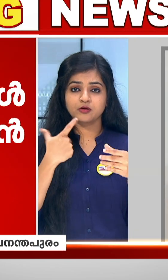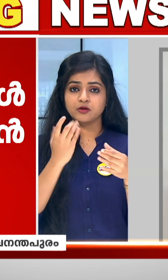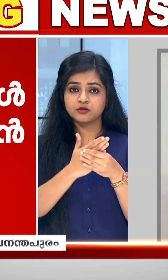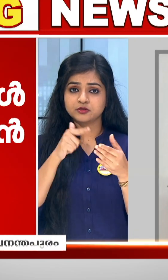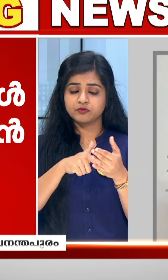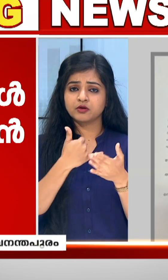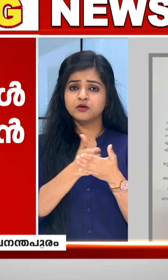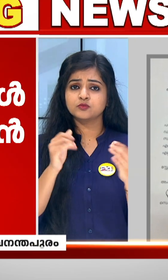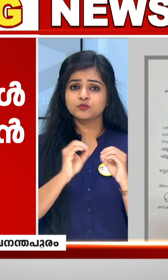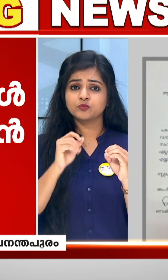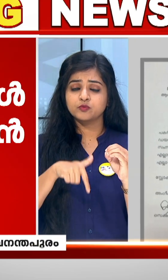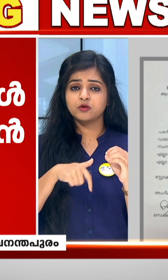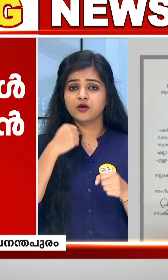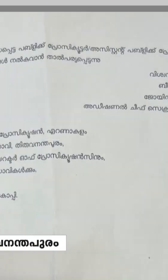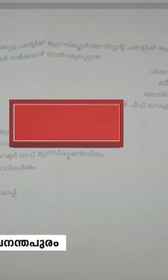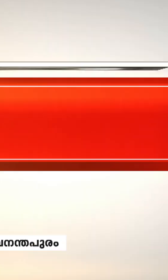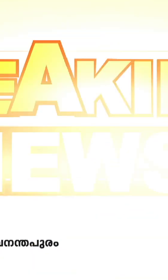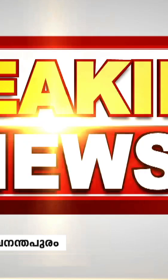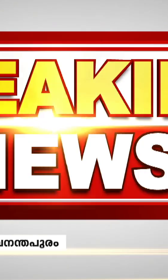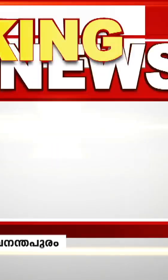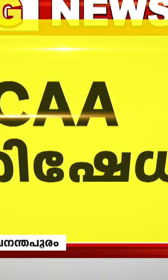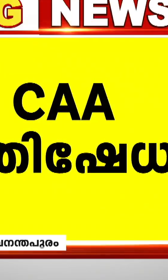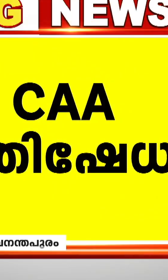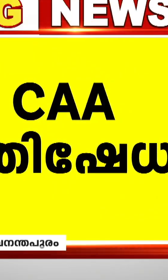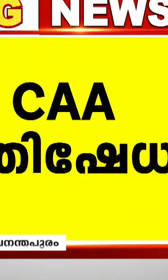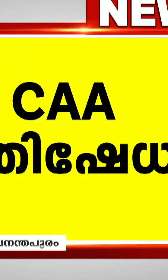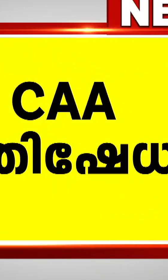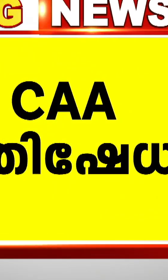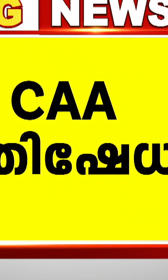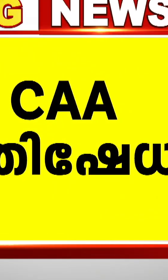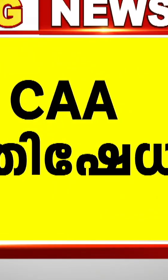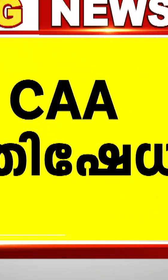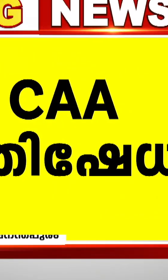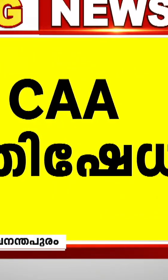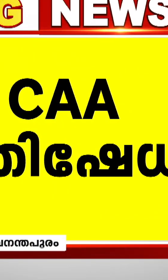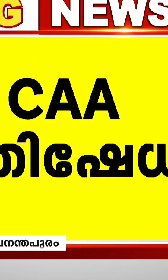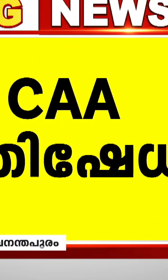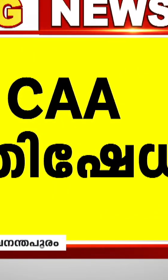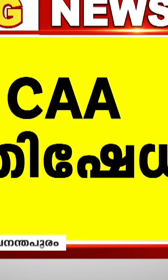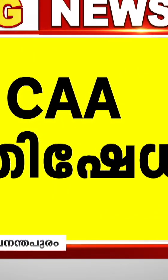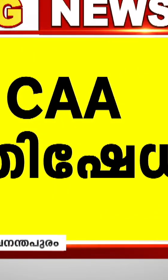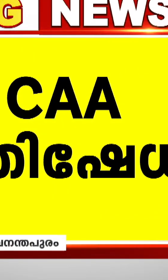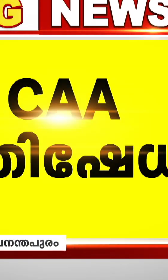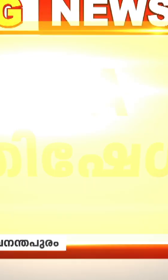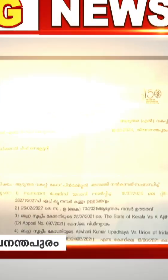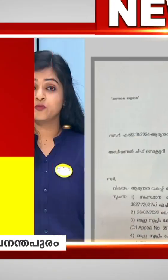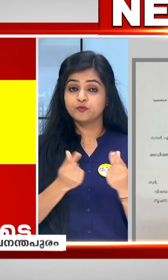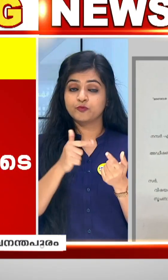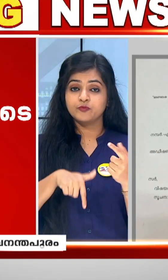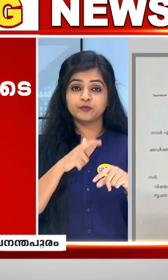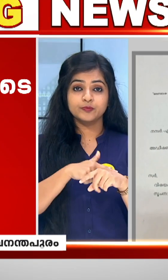സർക്കാരിന്റെ ഇരട്ടത്താപ്പാണ് എന്നുള്ളതാണ്. ഇങ്ങനെ ഒരു ആക്ഷേപം, ഒരു വിമർശനമടക്കം ഉയരുന്നൊരു സാഹചര്യത്തിൽ കൂടിയാണ് അടിയന്തരമായി കേസുകൾ പിൻവലിക്കുന്നത്